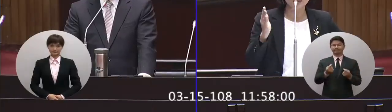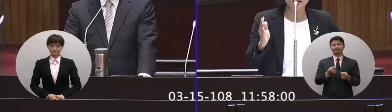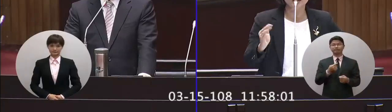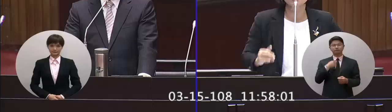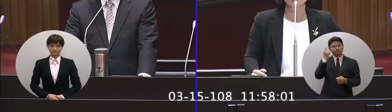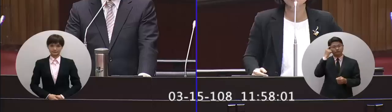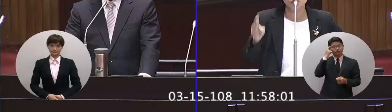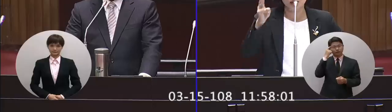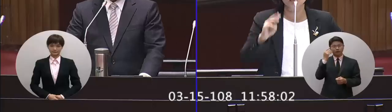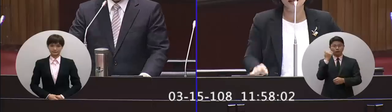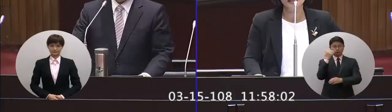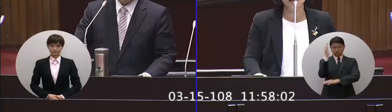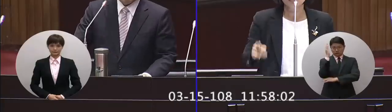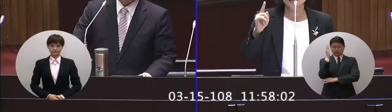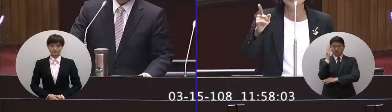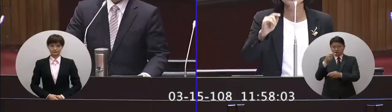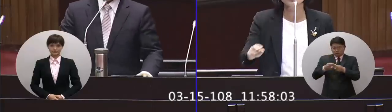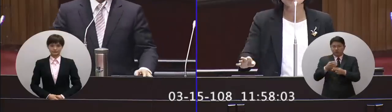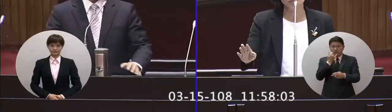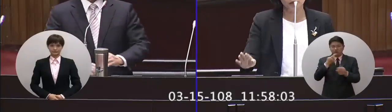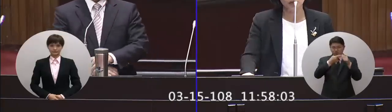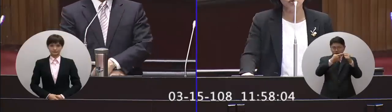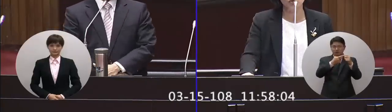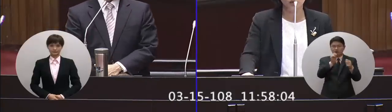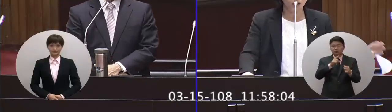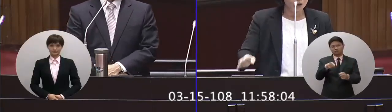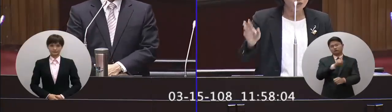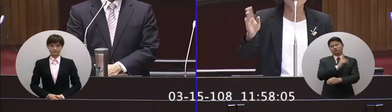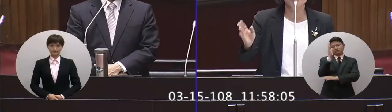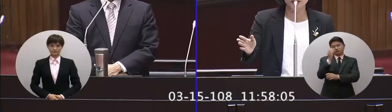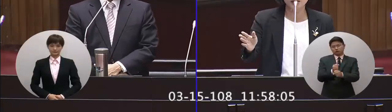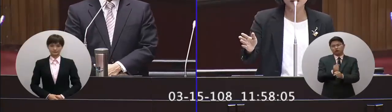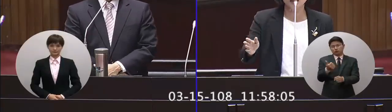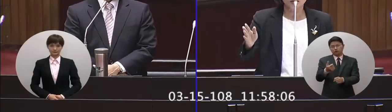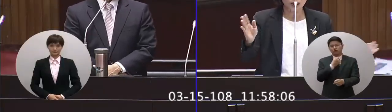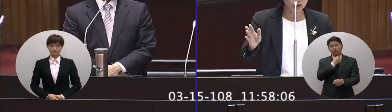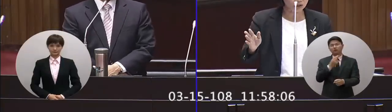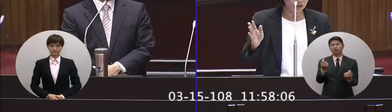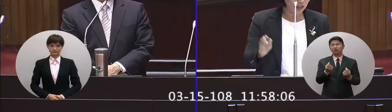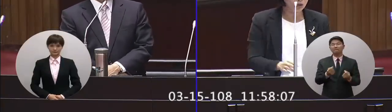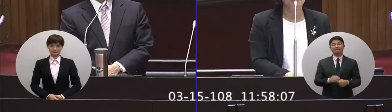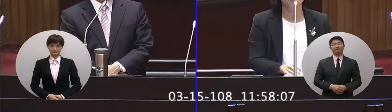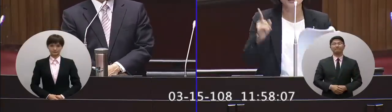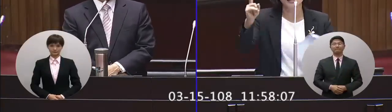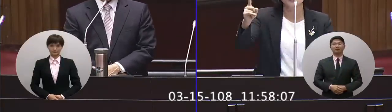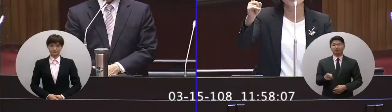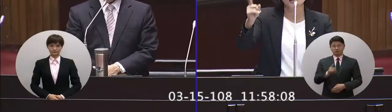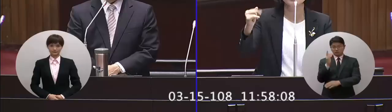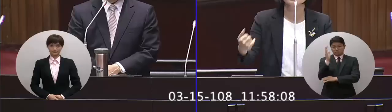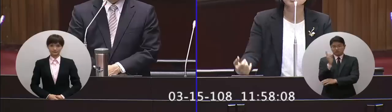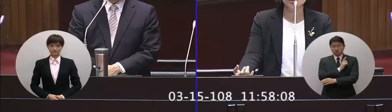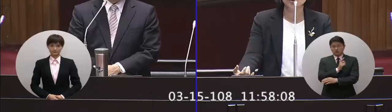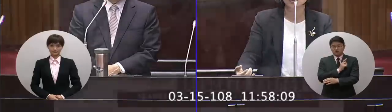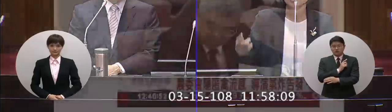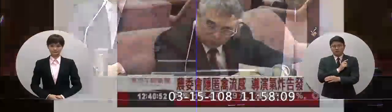达到一个可信任的政府，至少有三项。第一个是政府本身的作为，政府本身呢，其实他就不应该